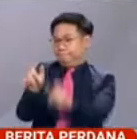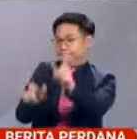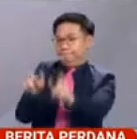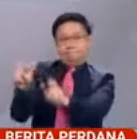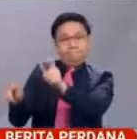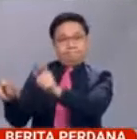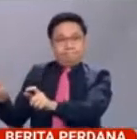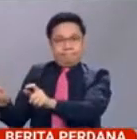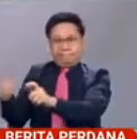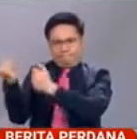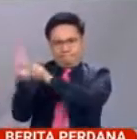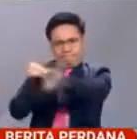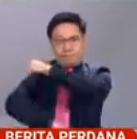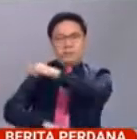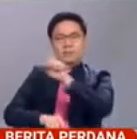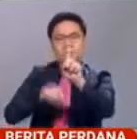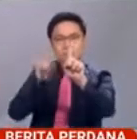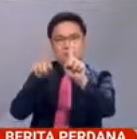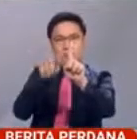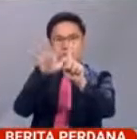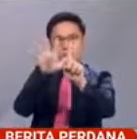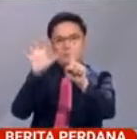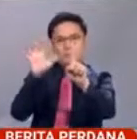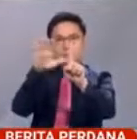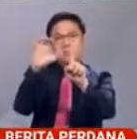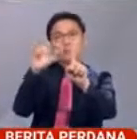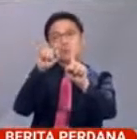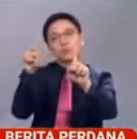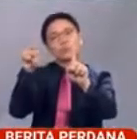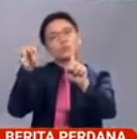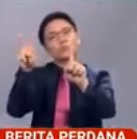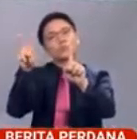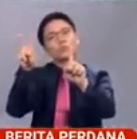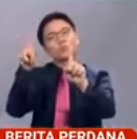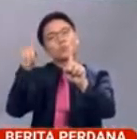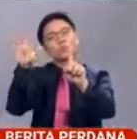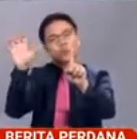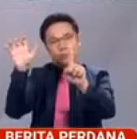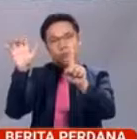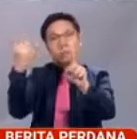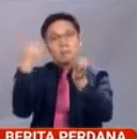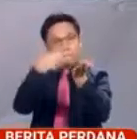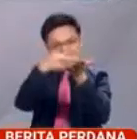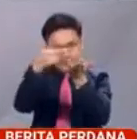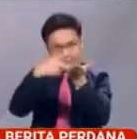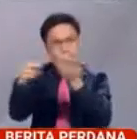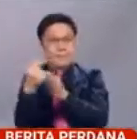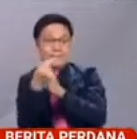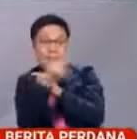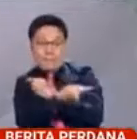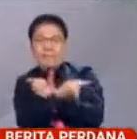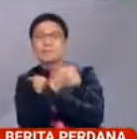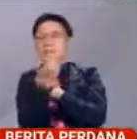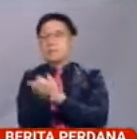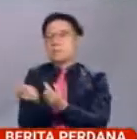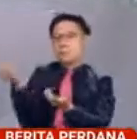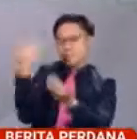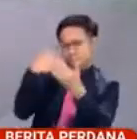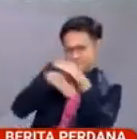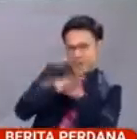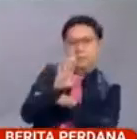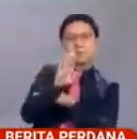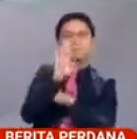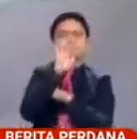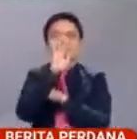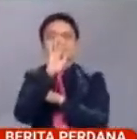bayaran 15 hingga r2500 kes disiasat mengikut akta anti pemerdagangan orang dan migran